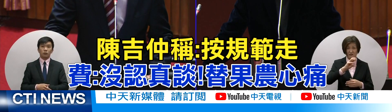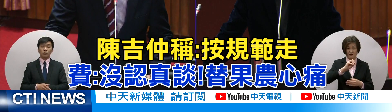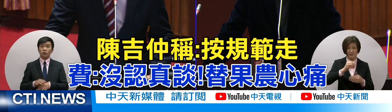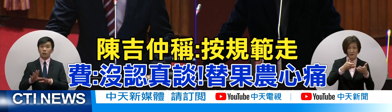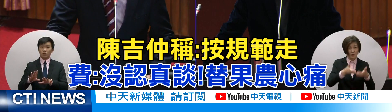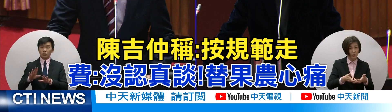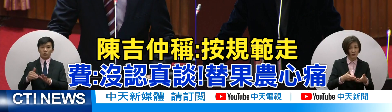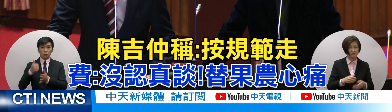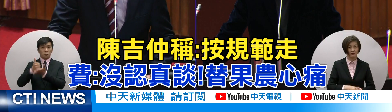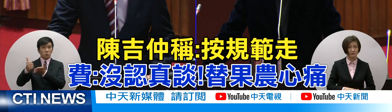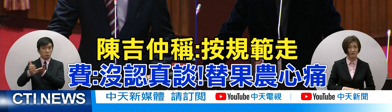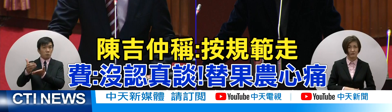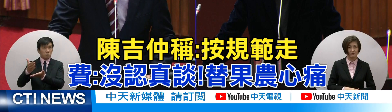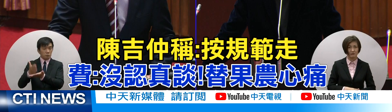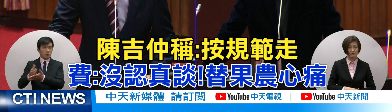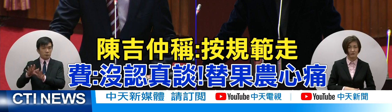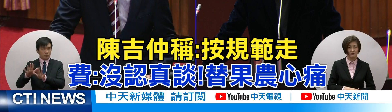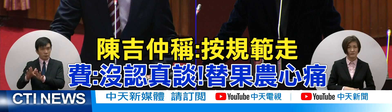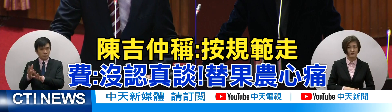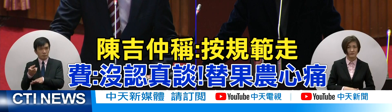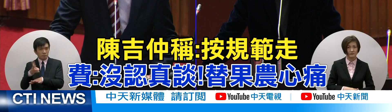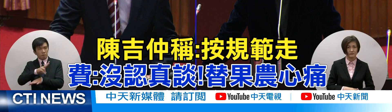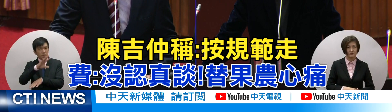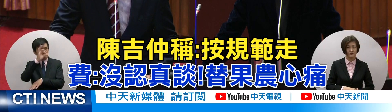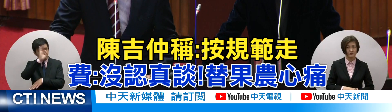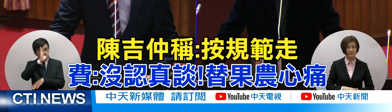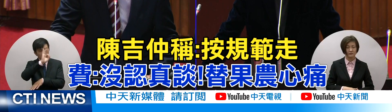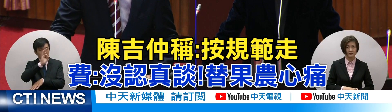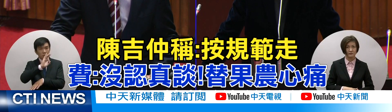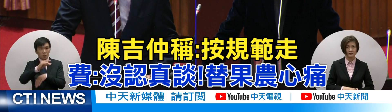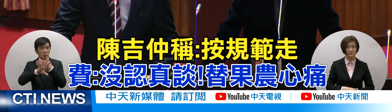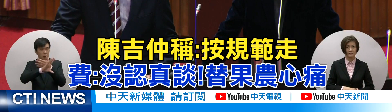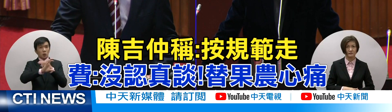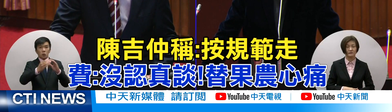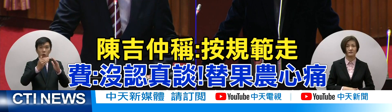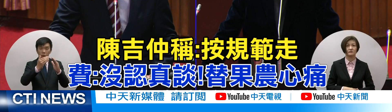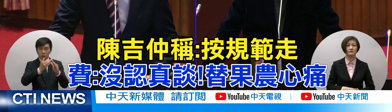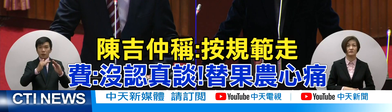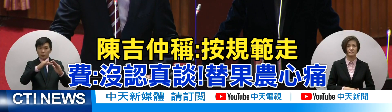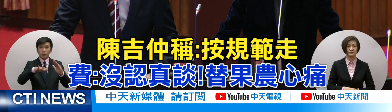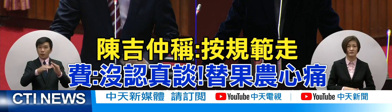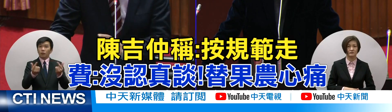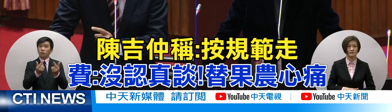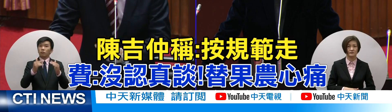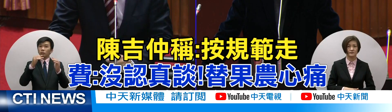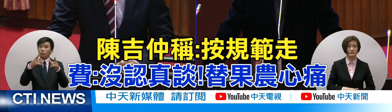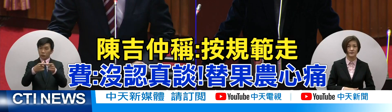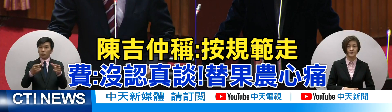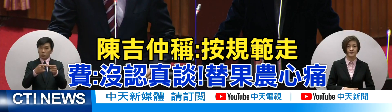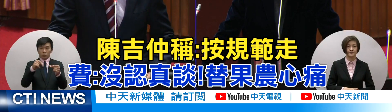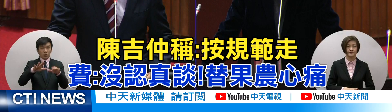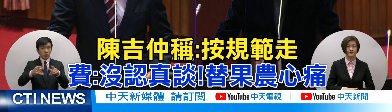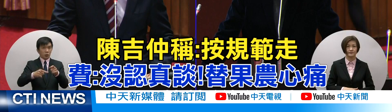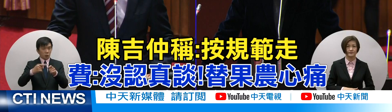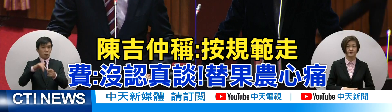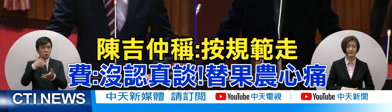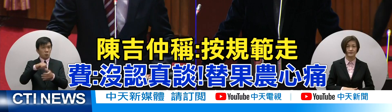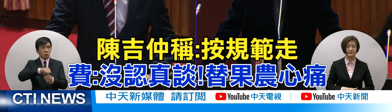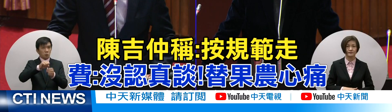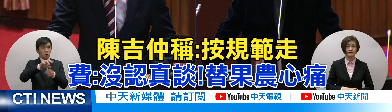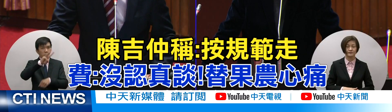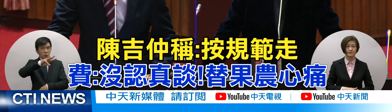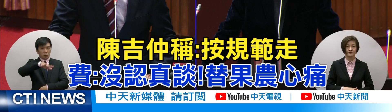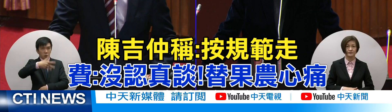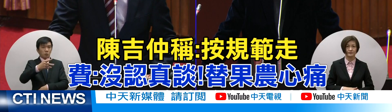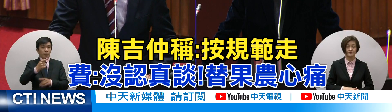我们尽快的再找除了对岸以外的16个国家的市场。日本今年绝对会超过3500吨，有史以来